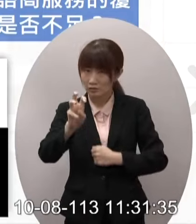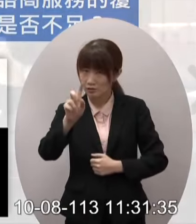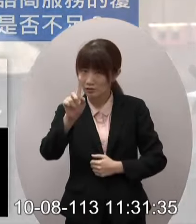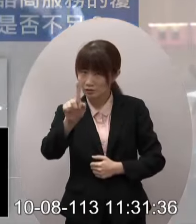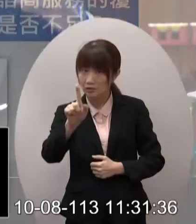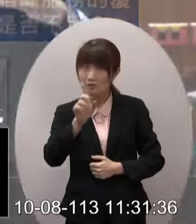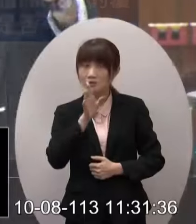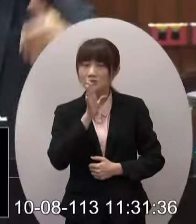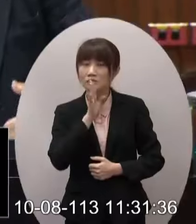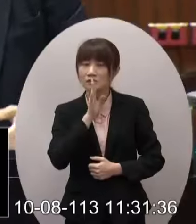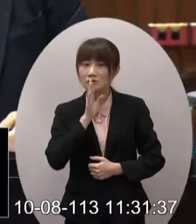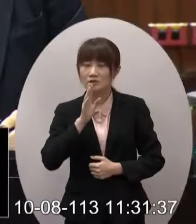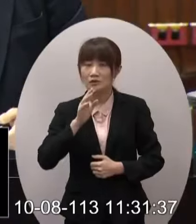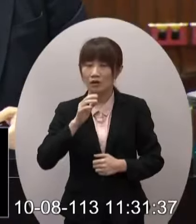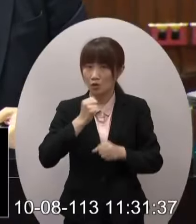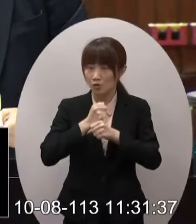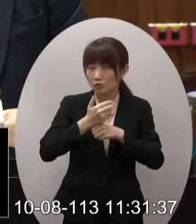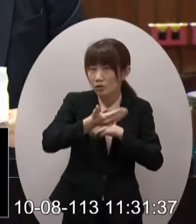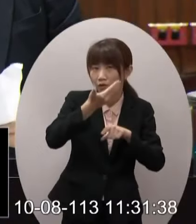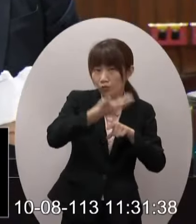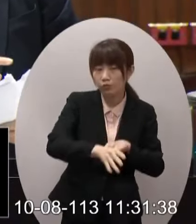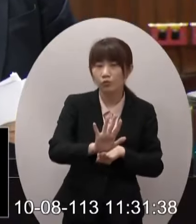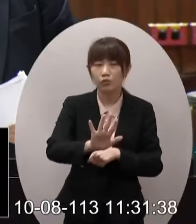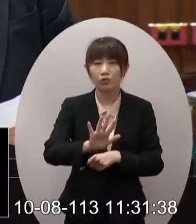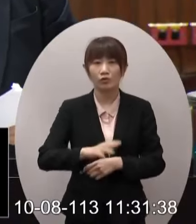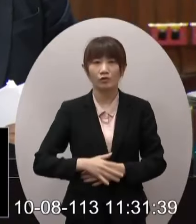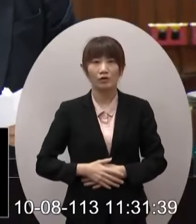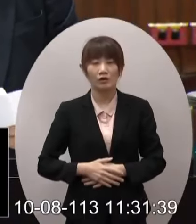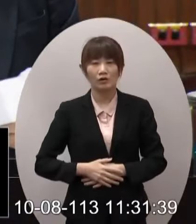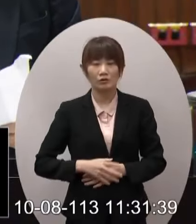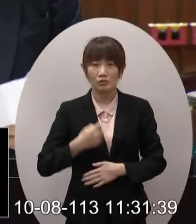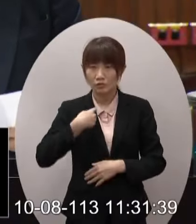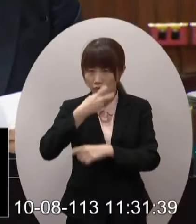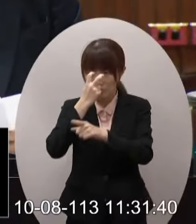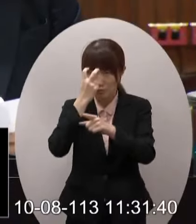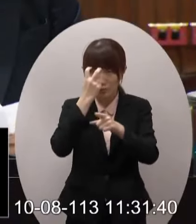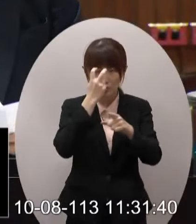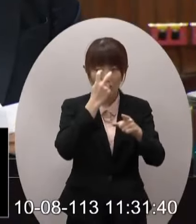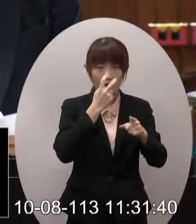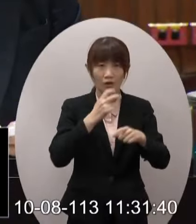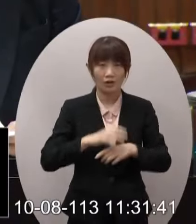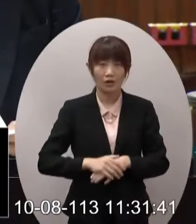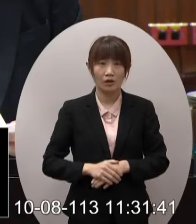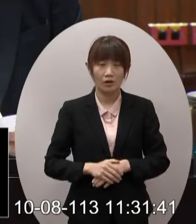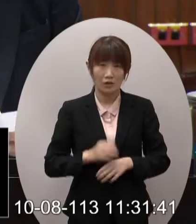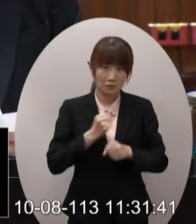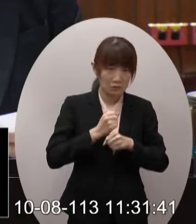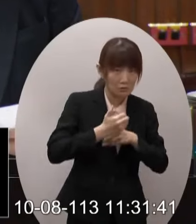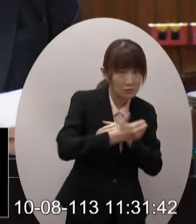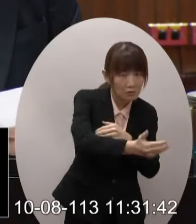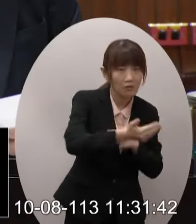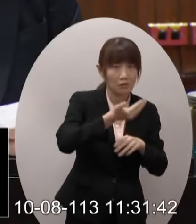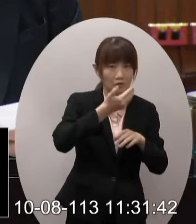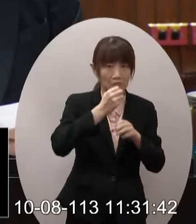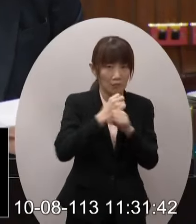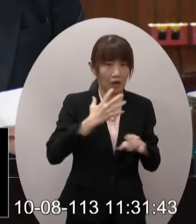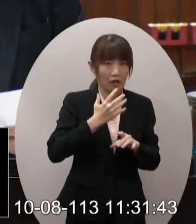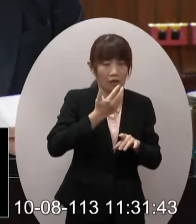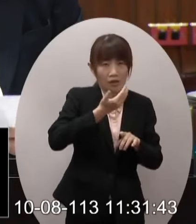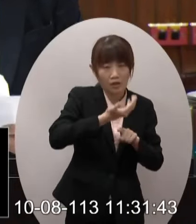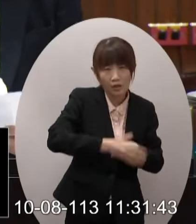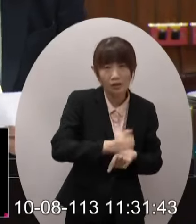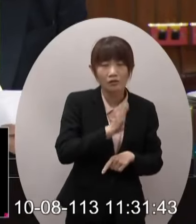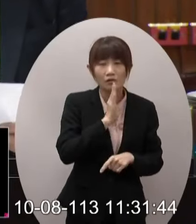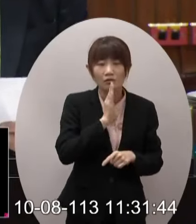察不幸身亡。那我们查过，这不幸身亡的警察里面，只